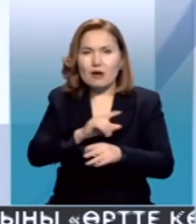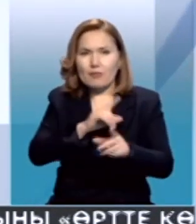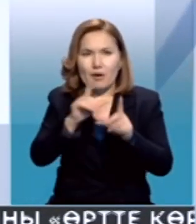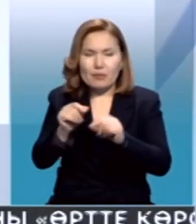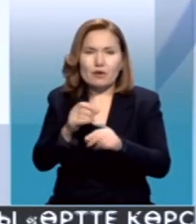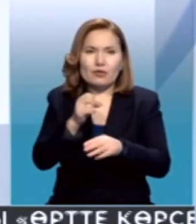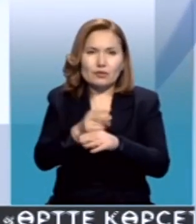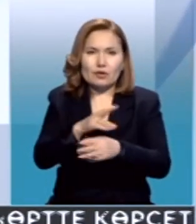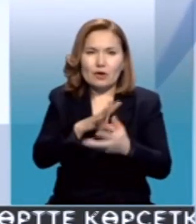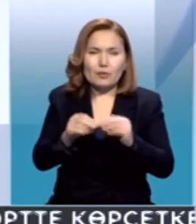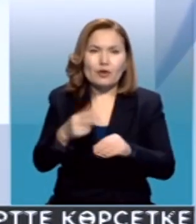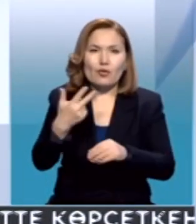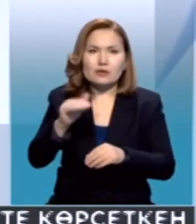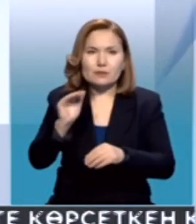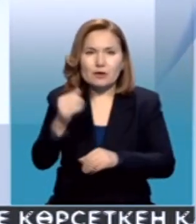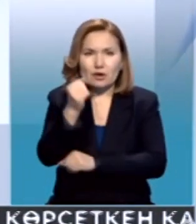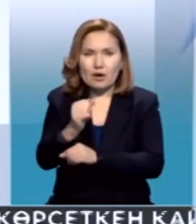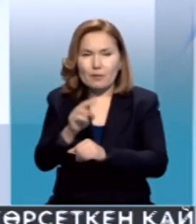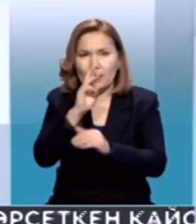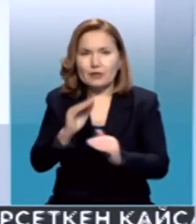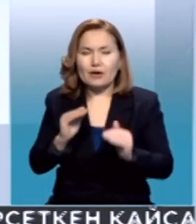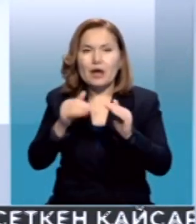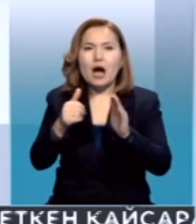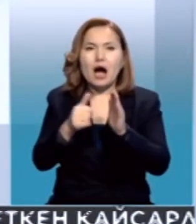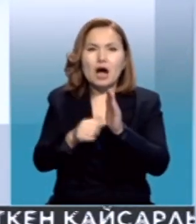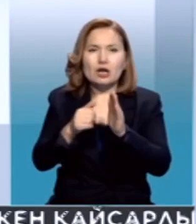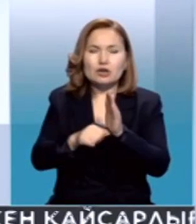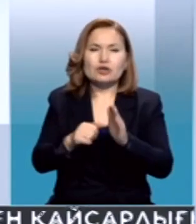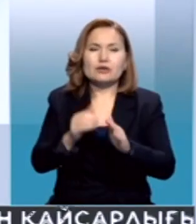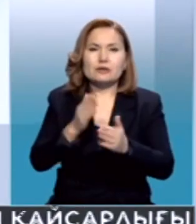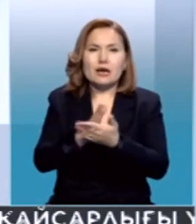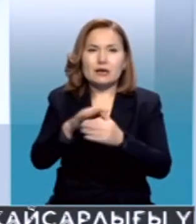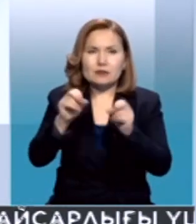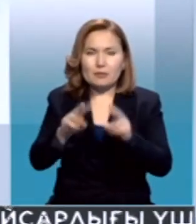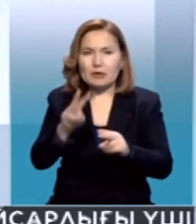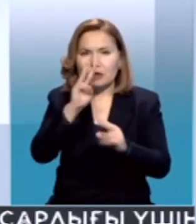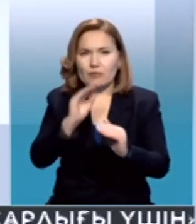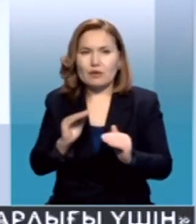жұмысшының жалақысына үстемақы белгіленіп, 600-ден астам қызметкерге өтемақы төленді.